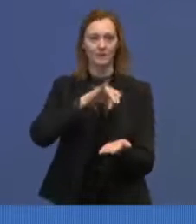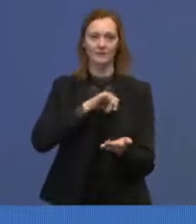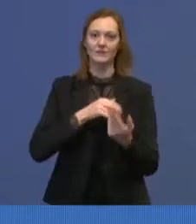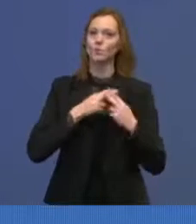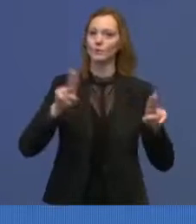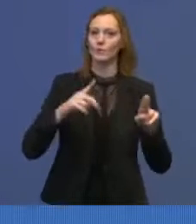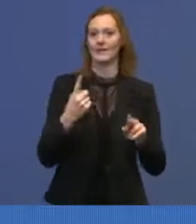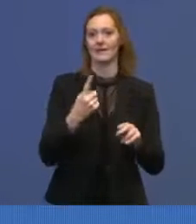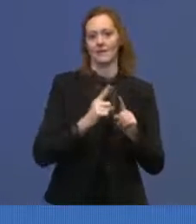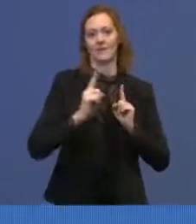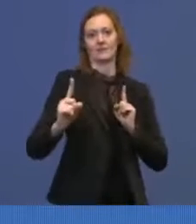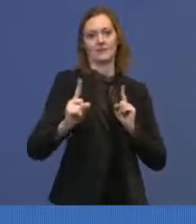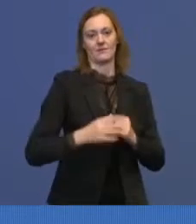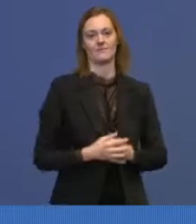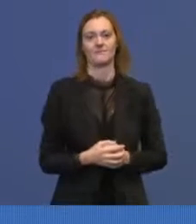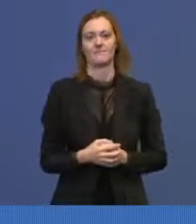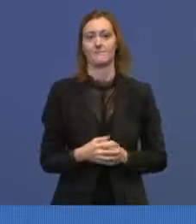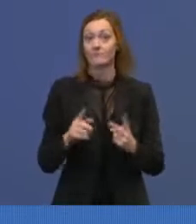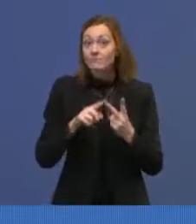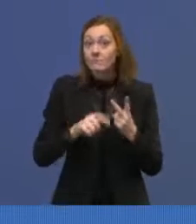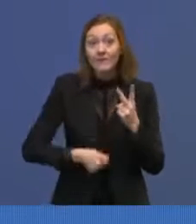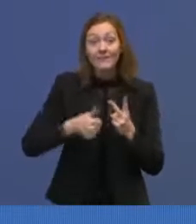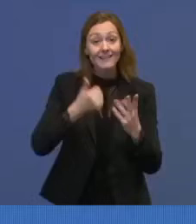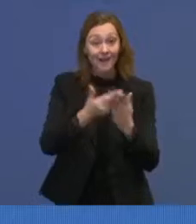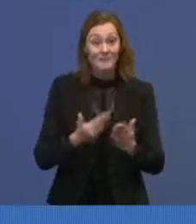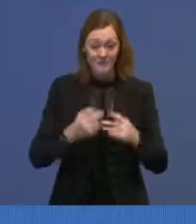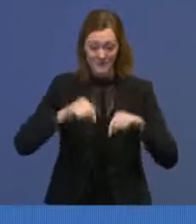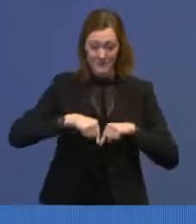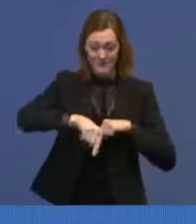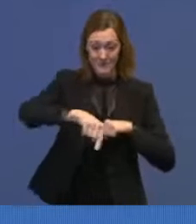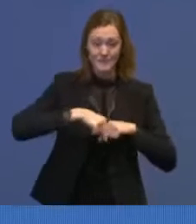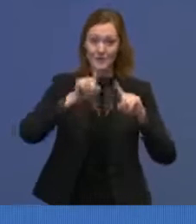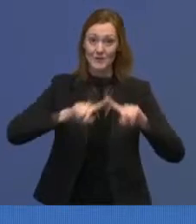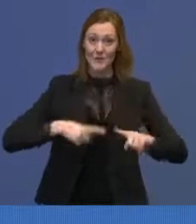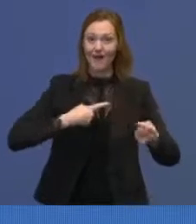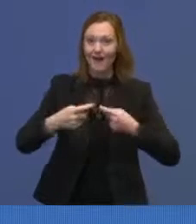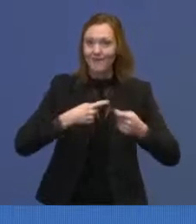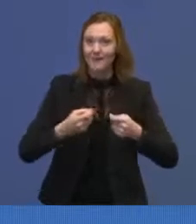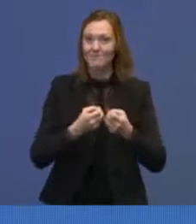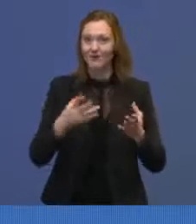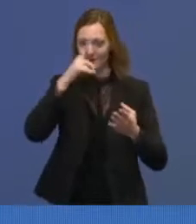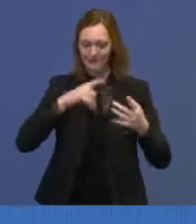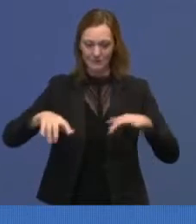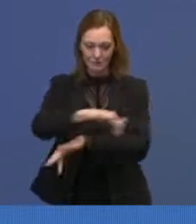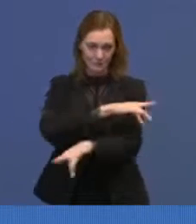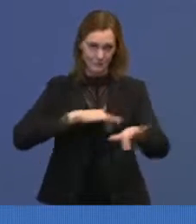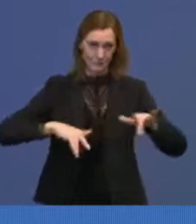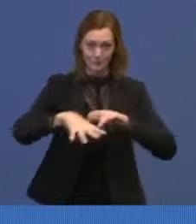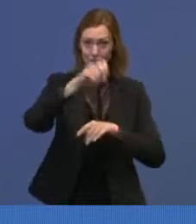suuqyada haddii aan la kala fogaan karin waa muhiim maadaama hadda la gelayo xilligii Christmaska oo dad badani ka adeeganayaan